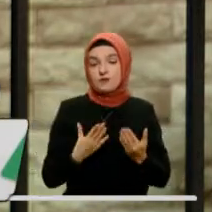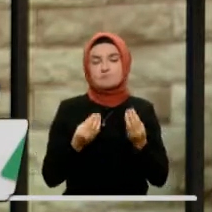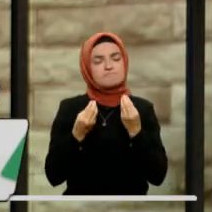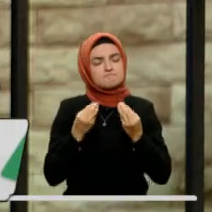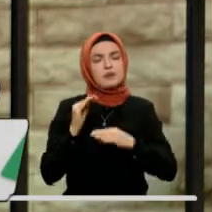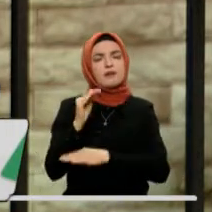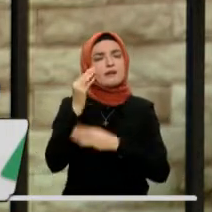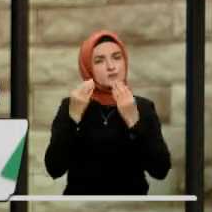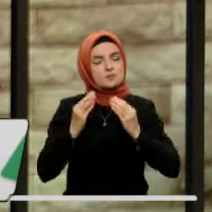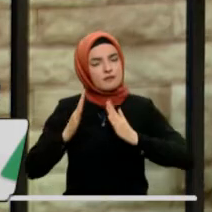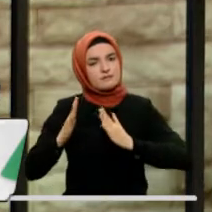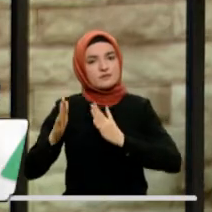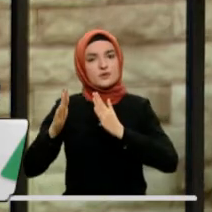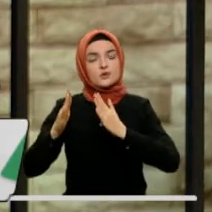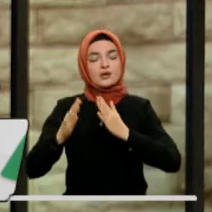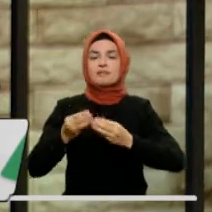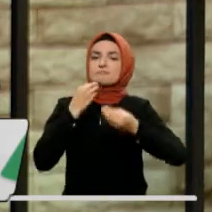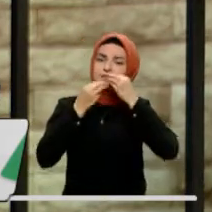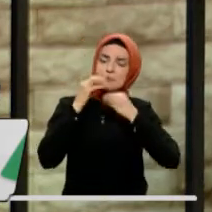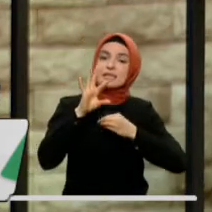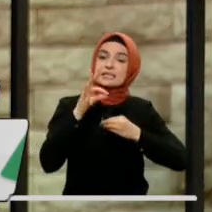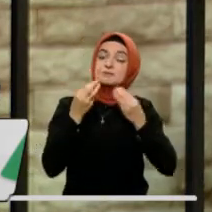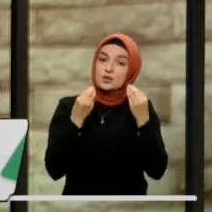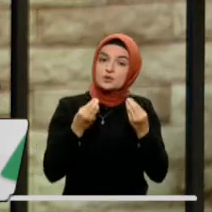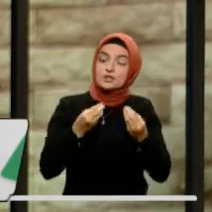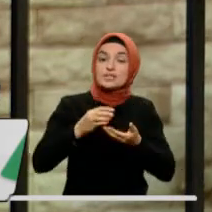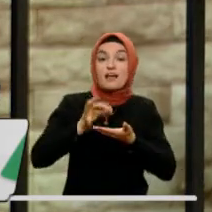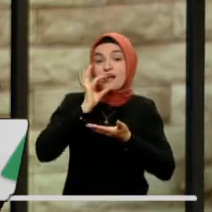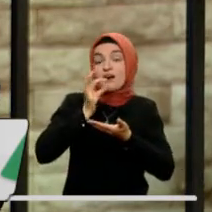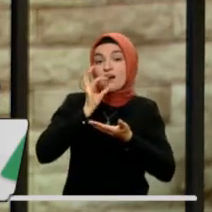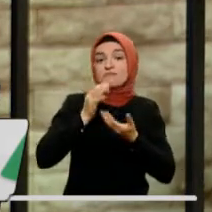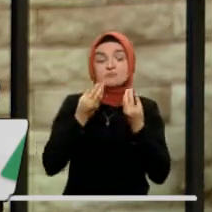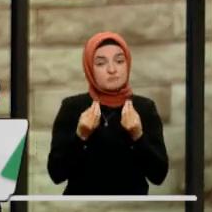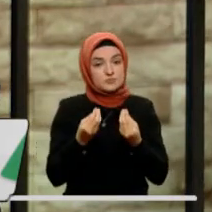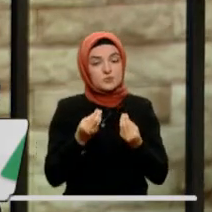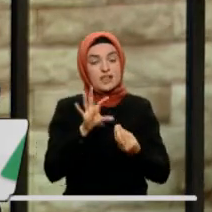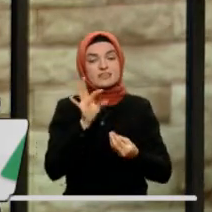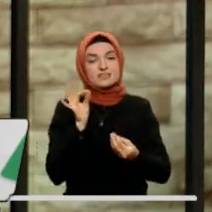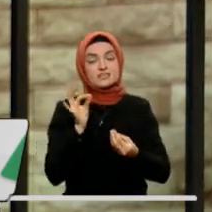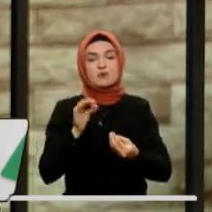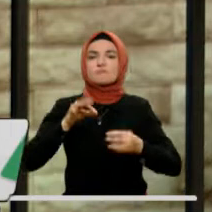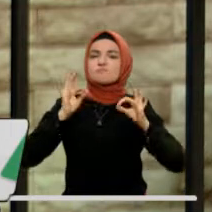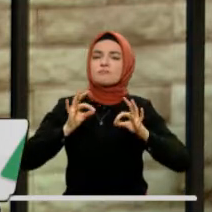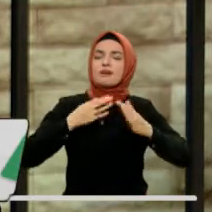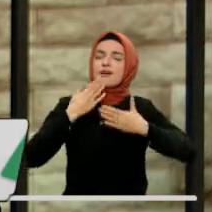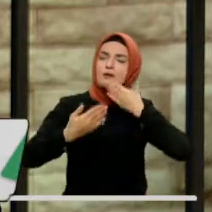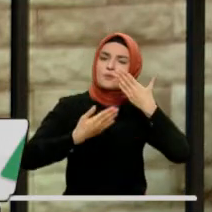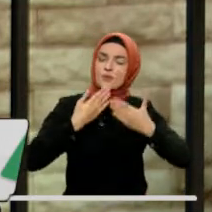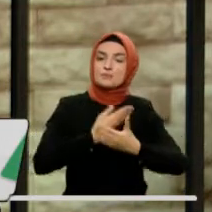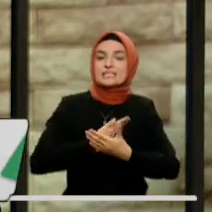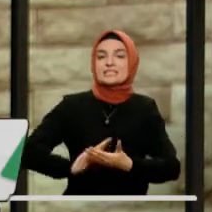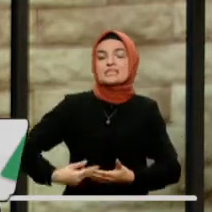yaşıyoruz, kafede iyi yemek seçimini iyi yapıyoruz, iyi kahveleri seçebiliyoruzdan başlayan bir muhabbetle, yani sevgi,